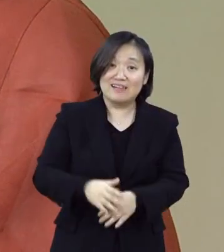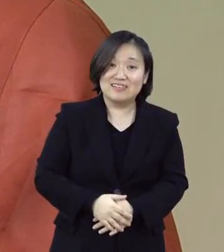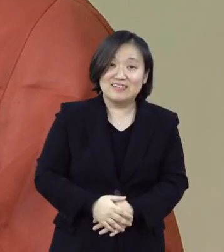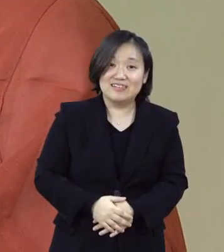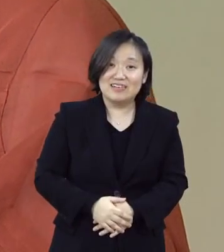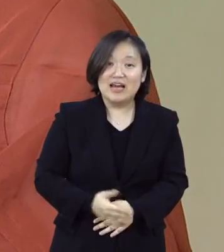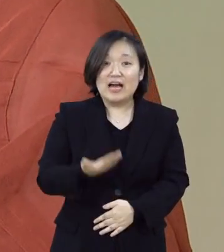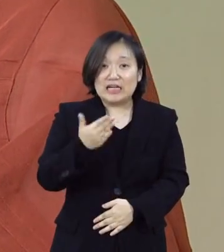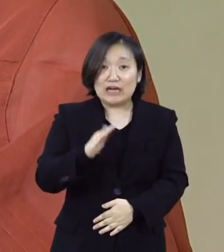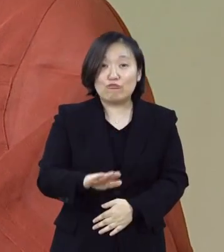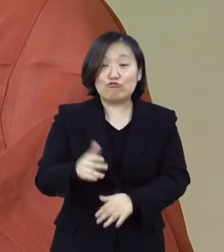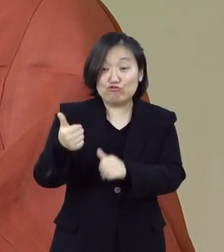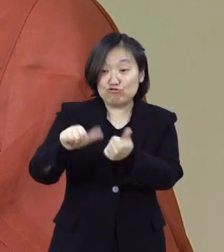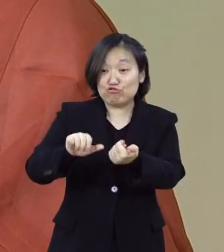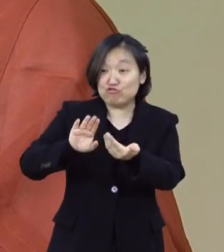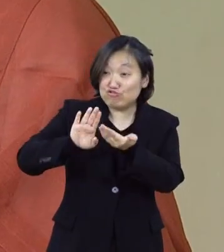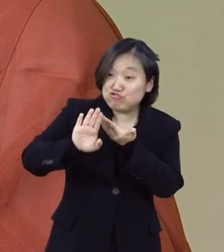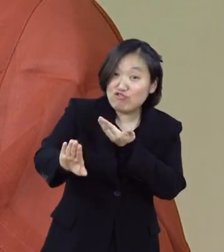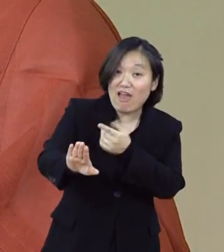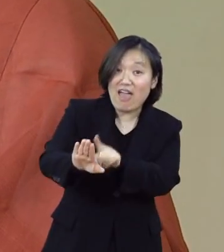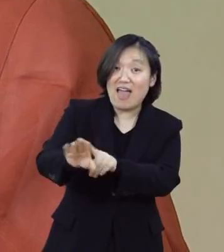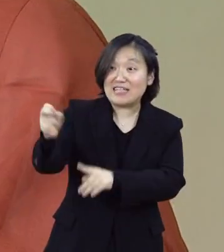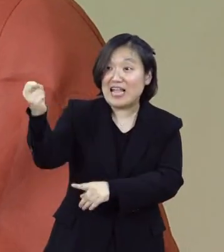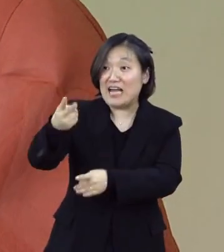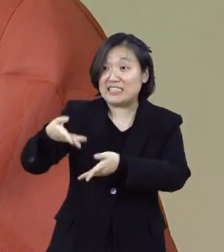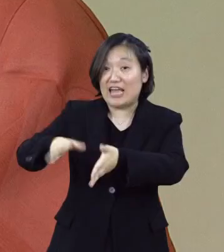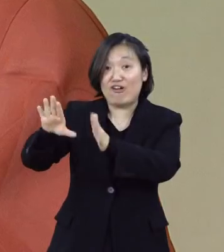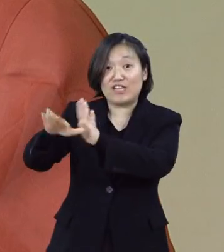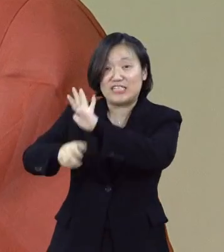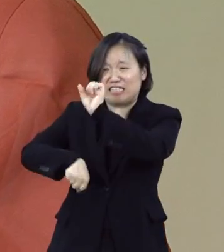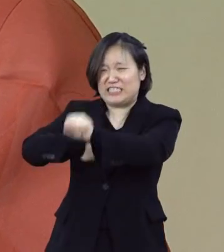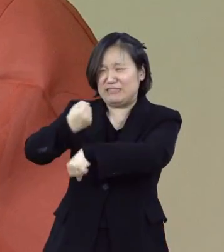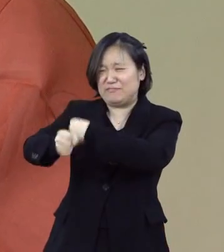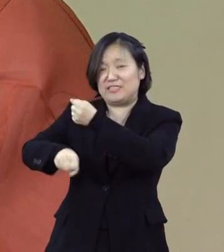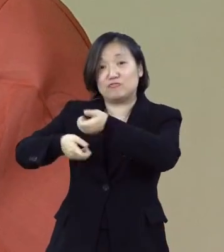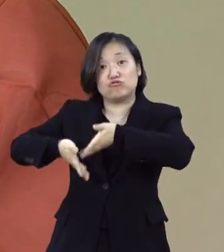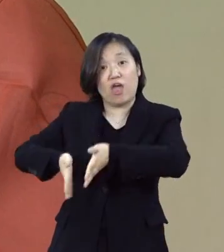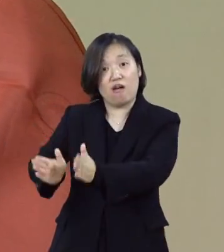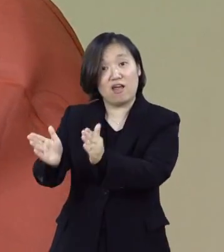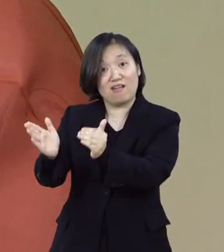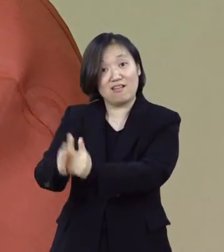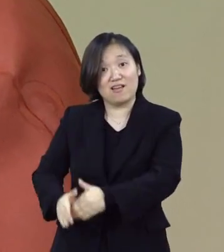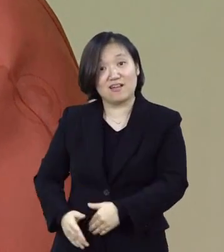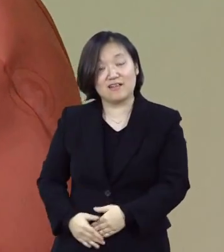죽은 뒤에 축생으로 태어났다고 합니다. 짐승으로 태어났다고 합니다.